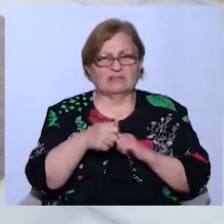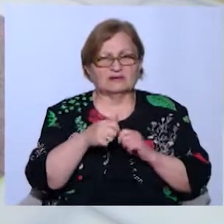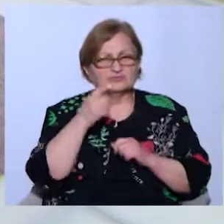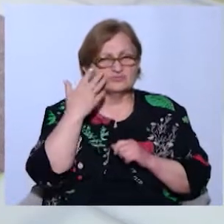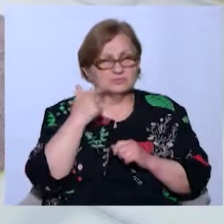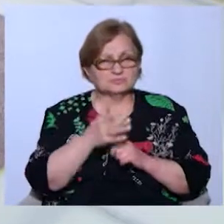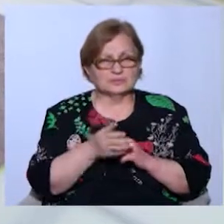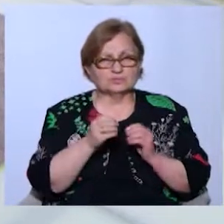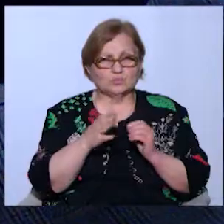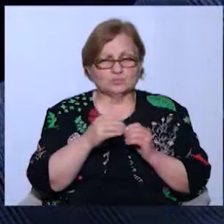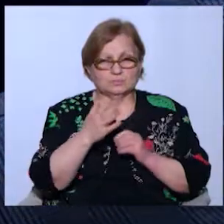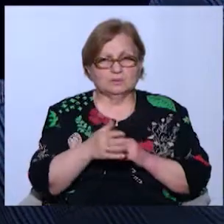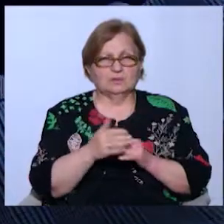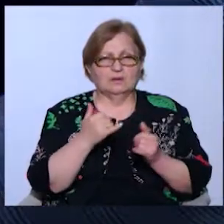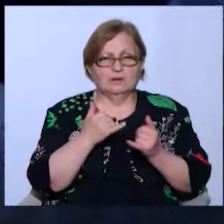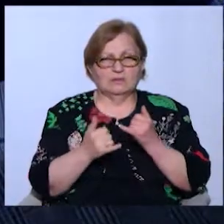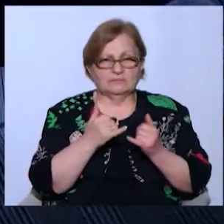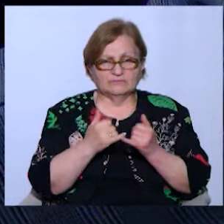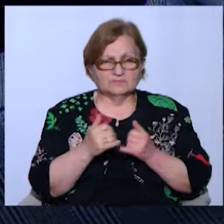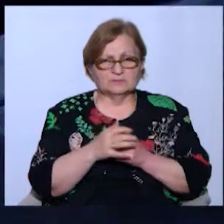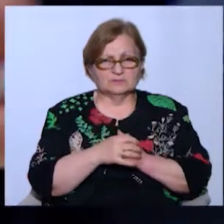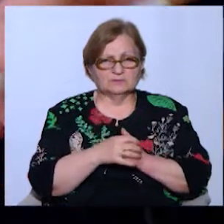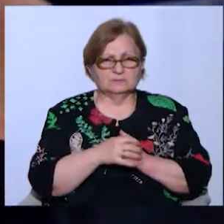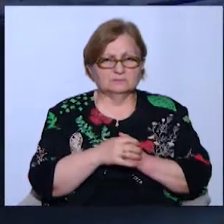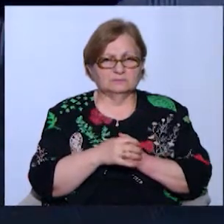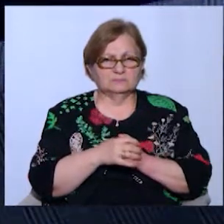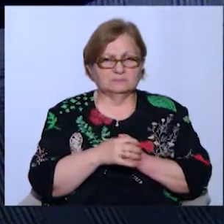15, ყვითელიც გვაქვს ხო?